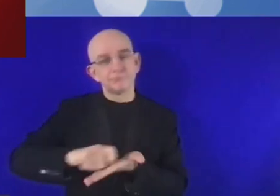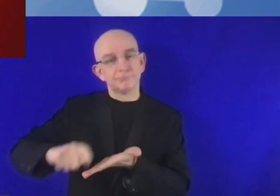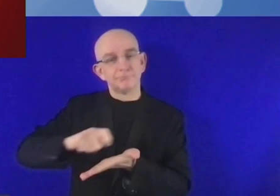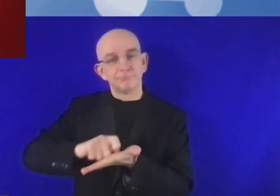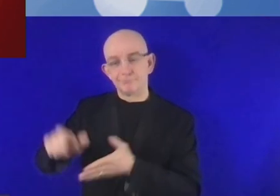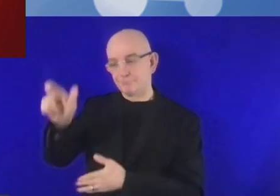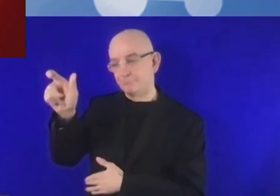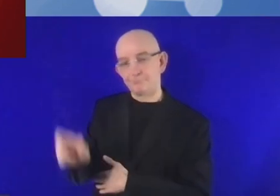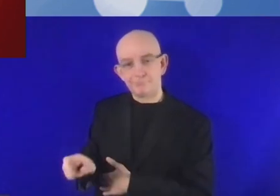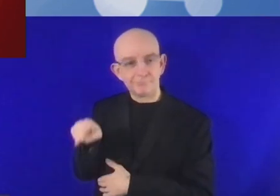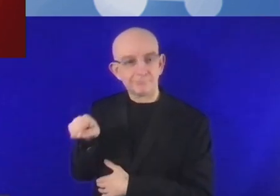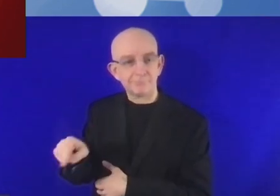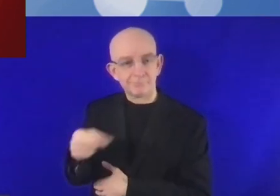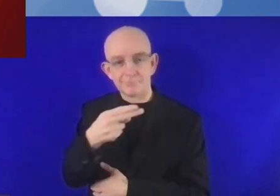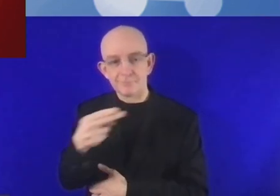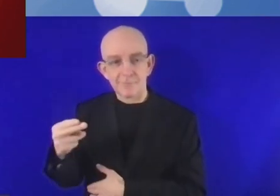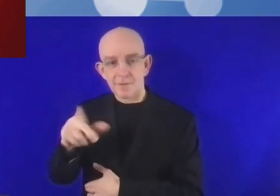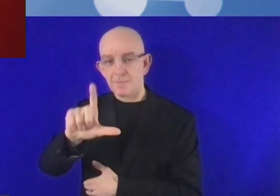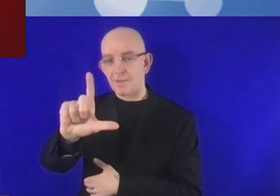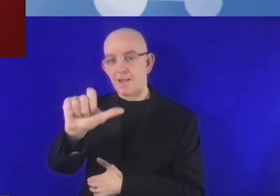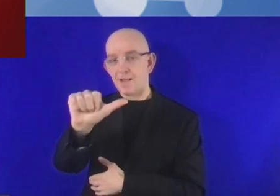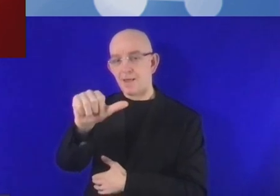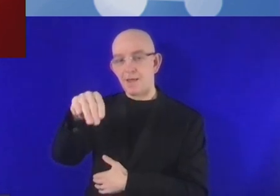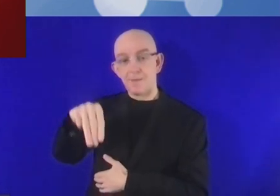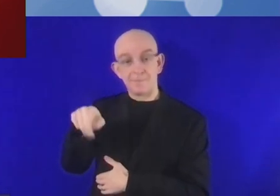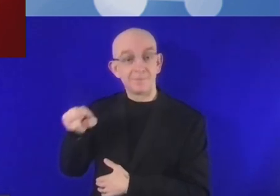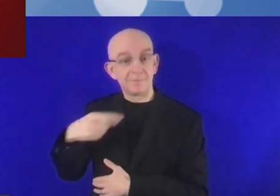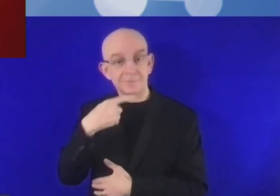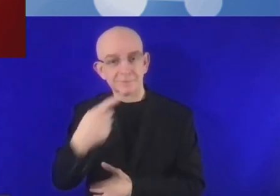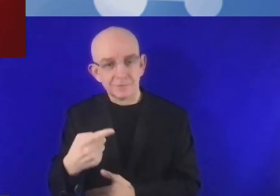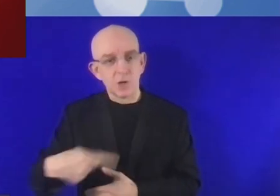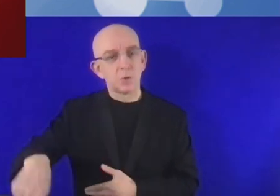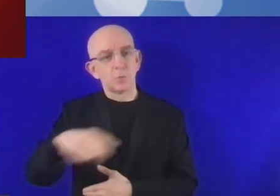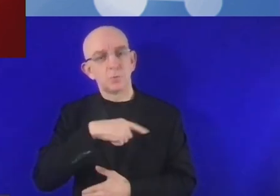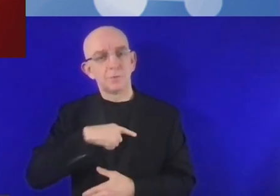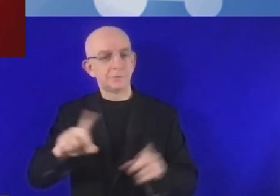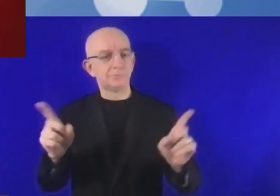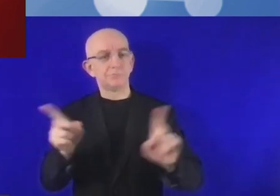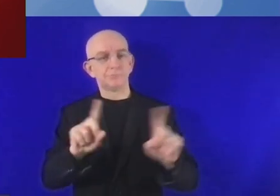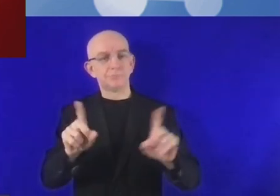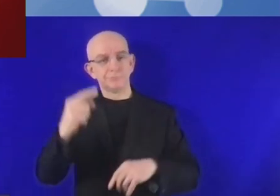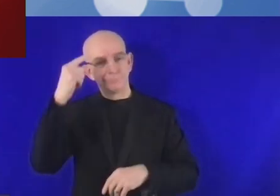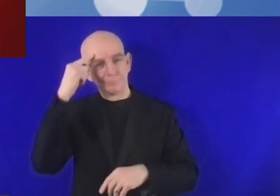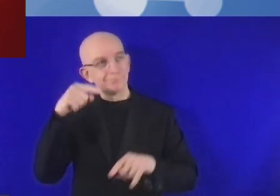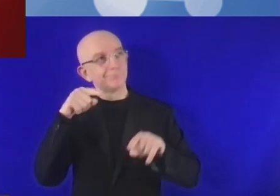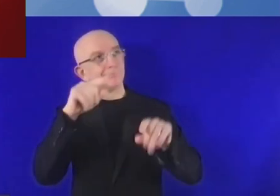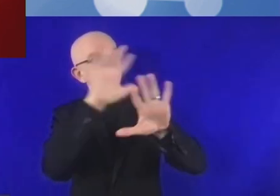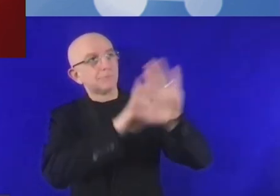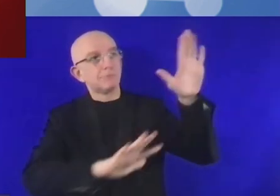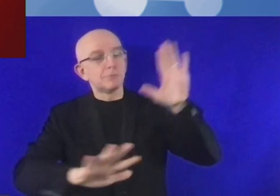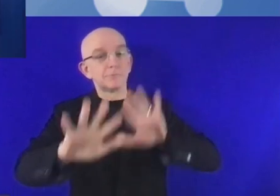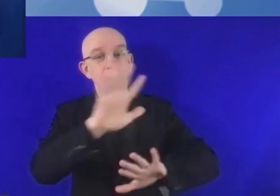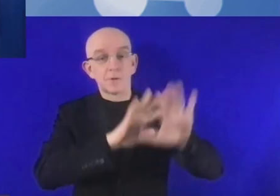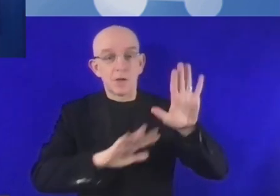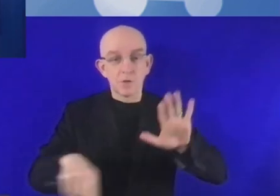wyjątkowego futurologa, polskiego pisarza, który powiedział kiedyś: wcale nie chcemy zdobywać kosmosu, chcemy tylko rozszerzyć Ziemię